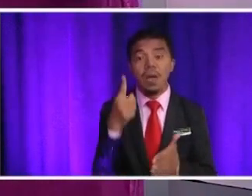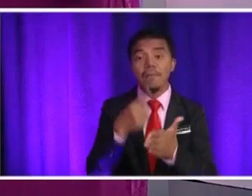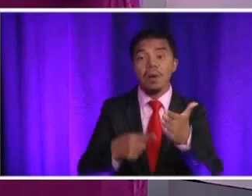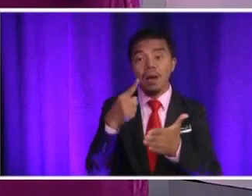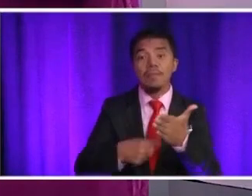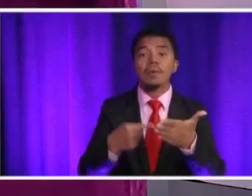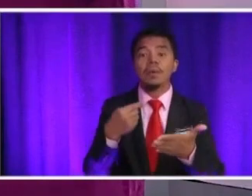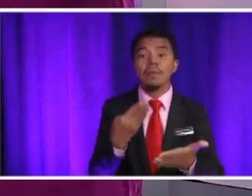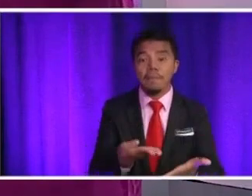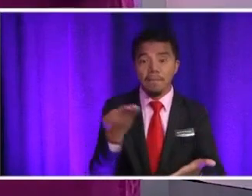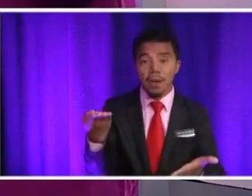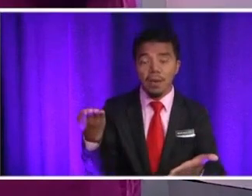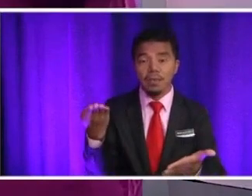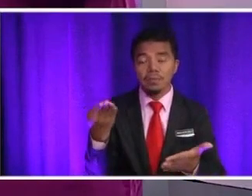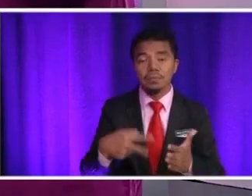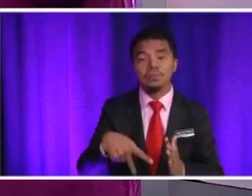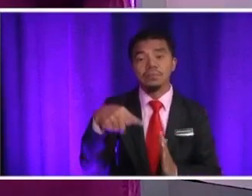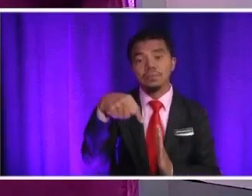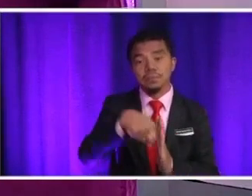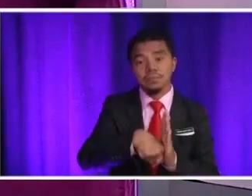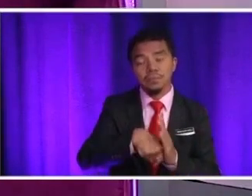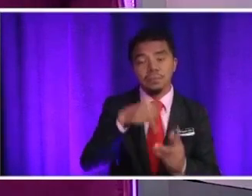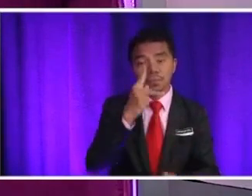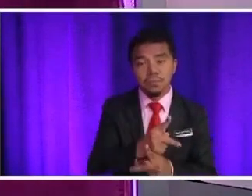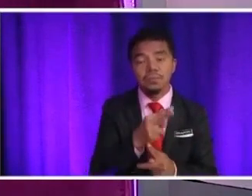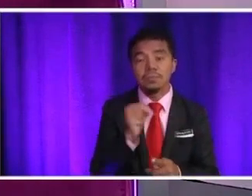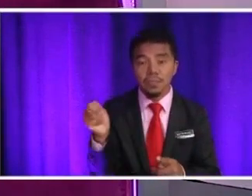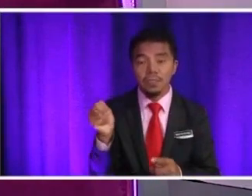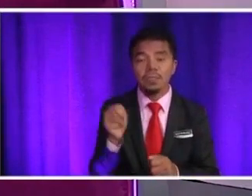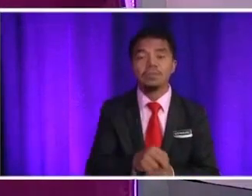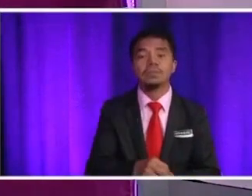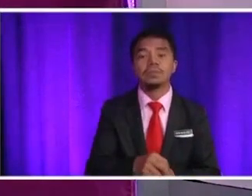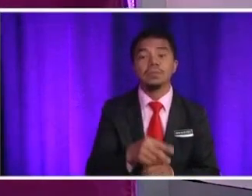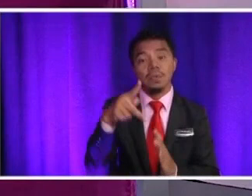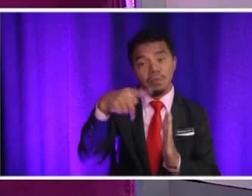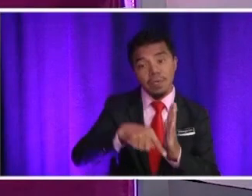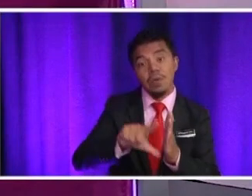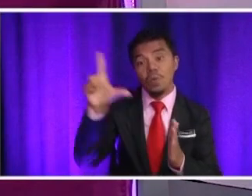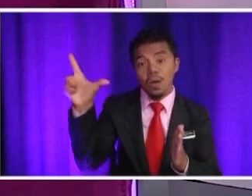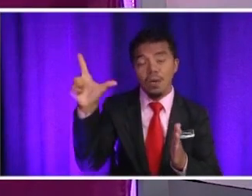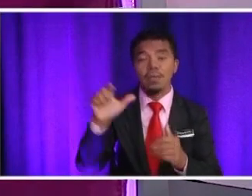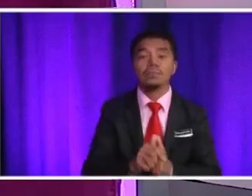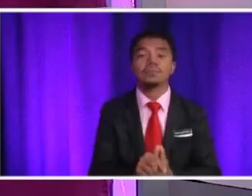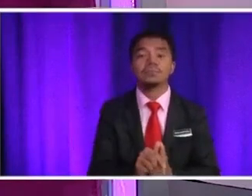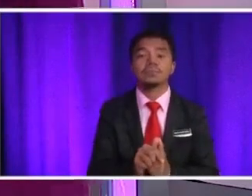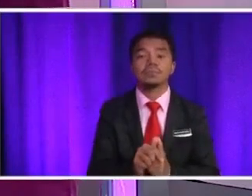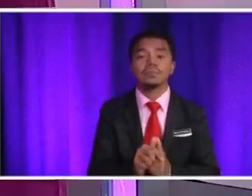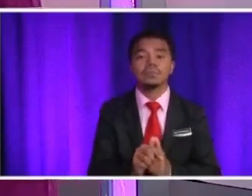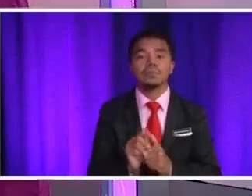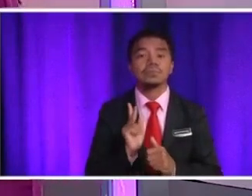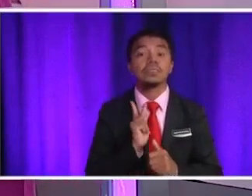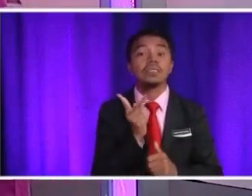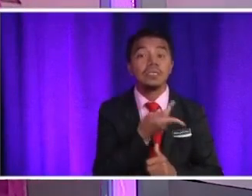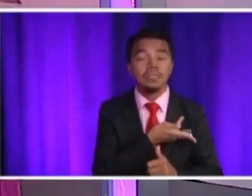produk, apa-apa perkhidmatan yang daripada pengeluar, okay, kita nak